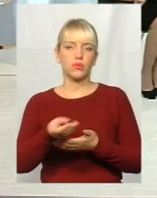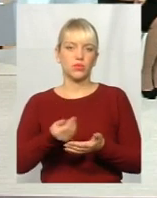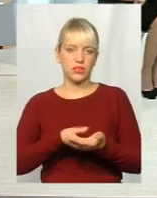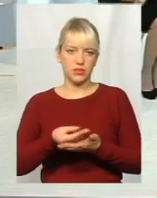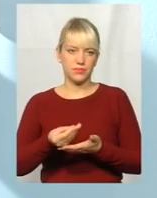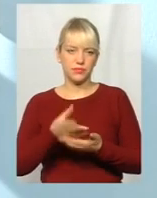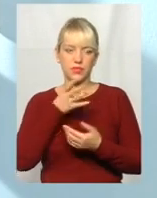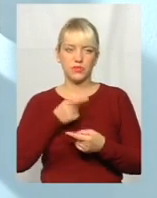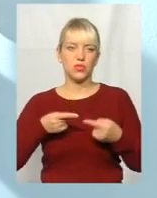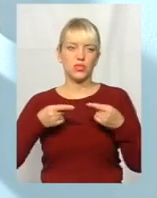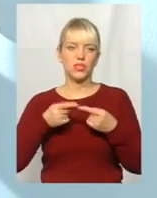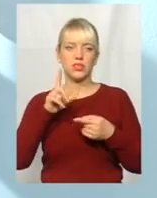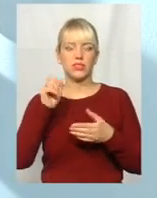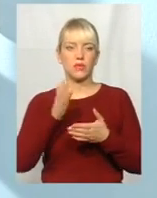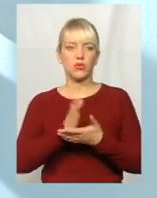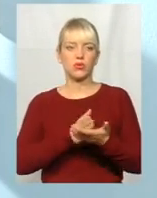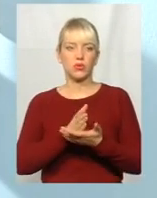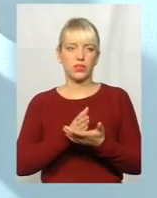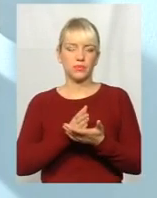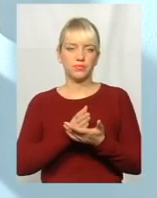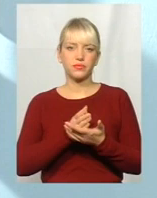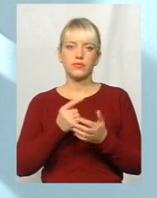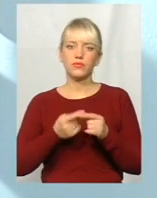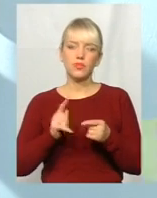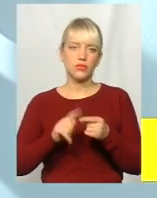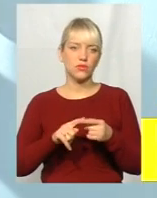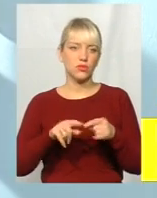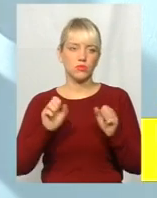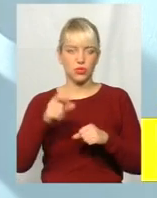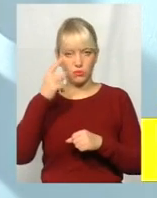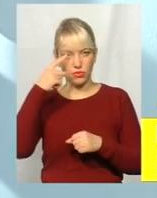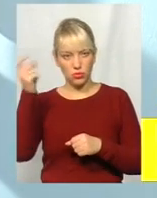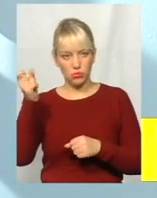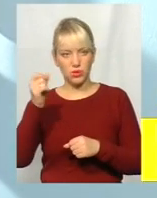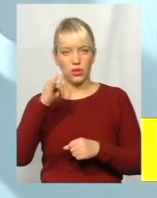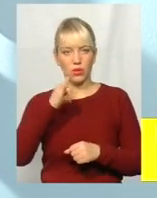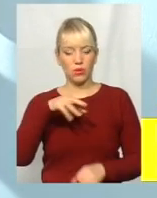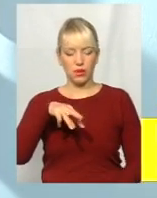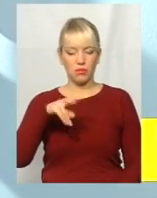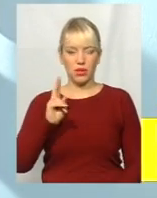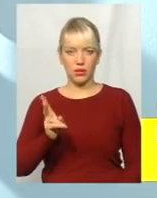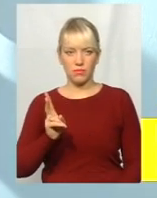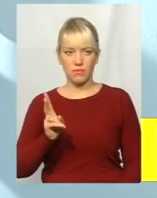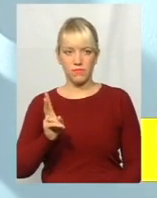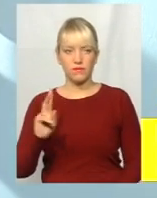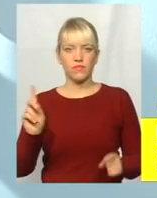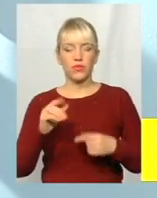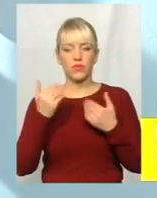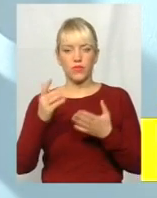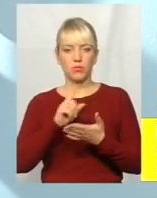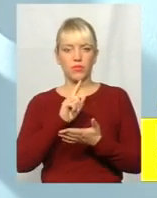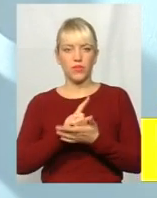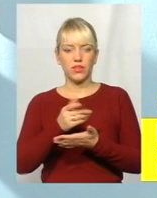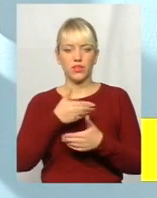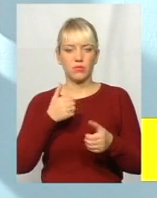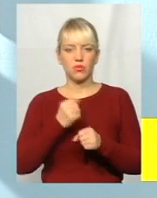сплачують своєчасно за послуги, вони можуть повідомити ОМК, що ви повинні нам зробити